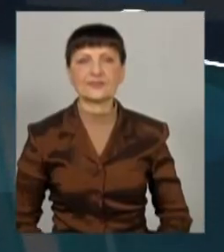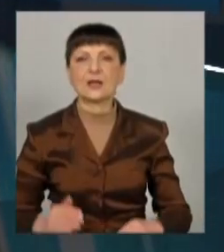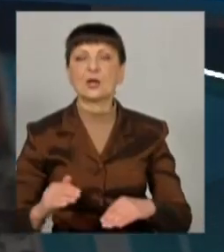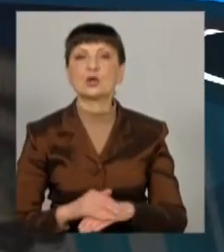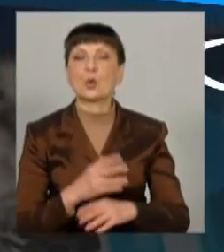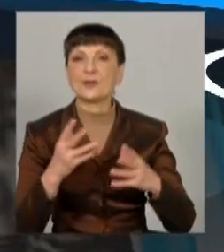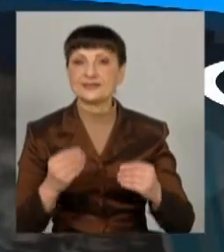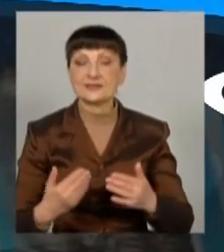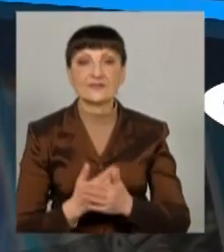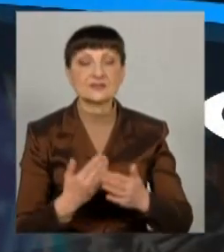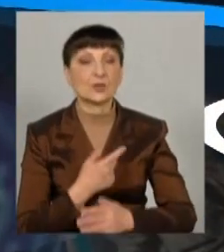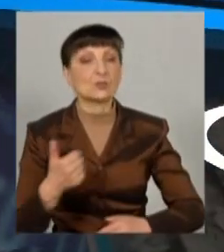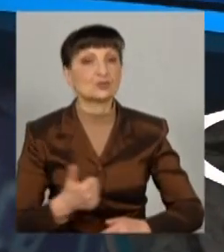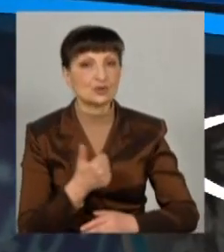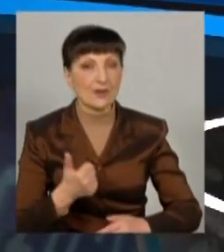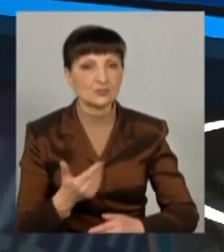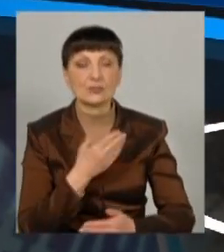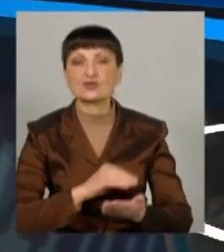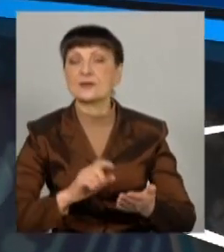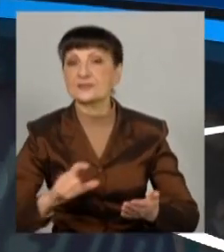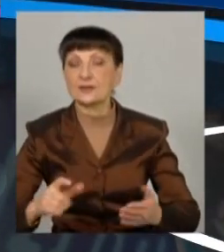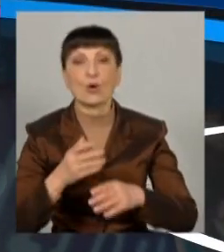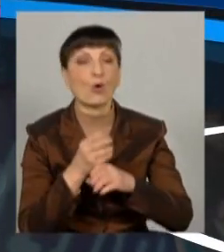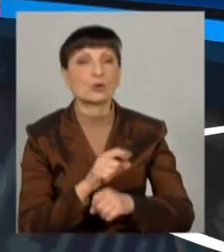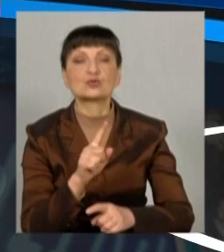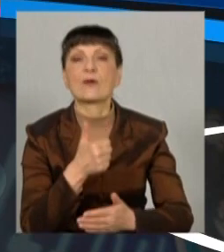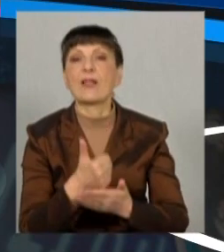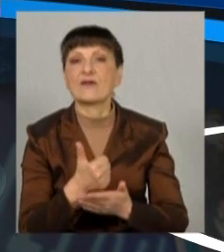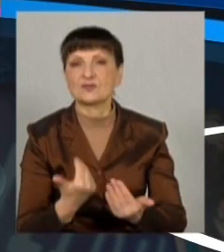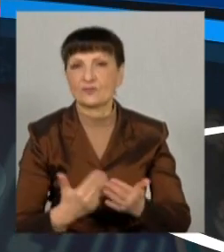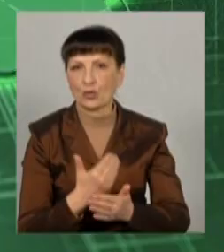Добрый день. С новостями к этому часу Алия Абитова. Коротко о главных событиях дня.